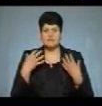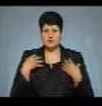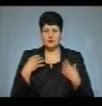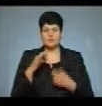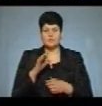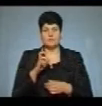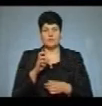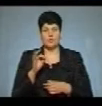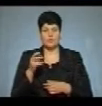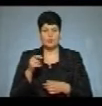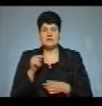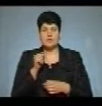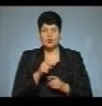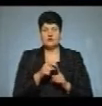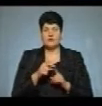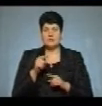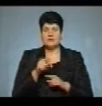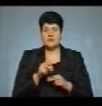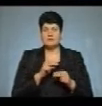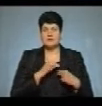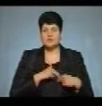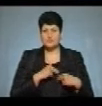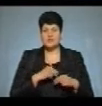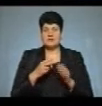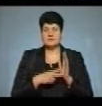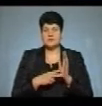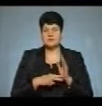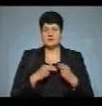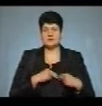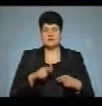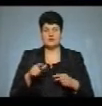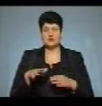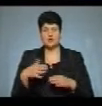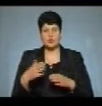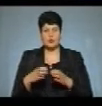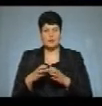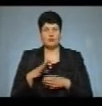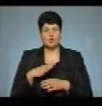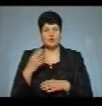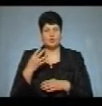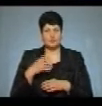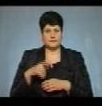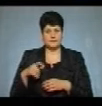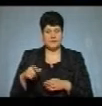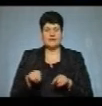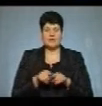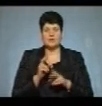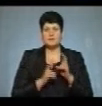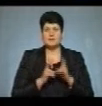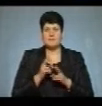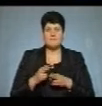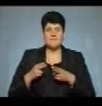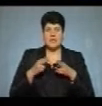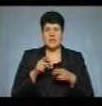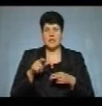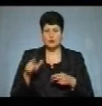Олександр Богомол. За його словами, там працювали 70 правоохоронців, зі сторони громадськості було 40 осіб. Також на підприємство приїхали